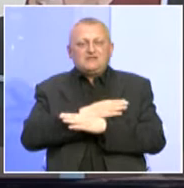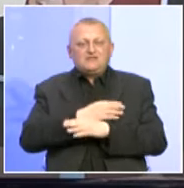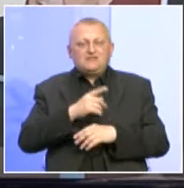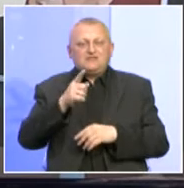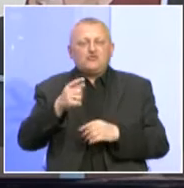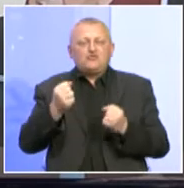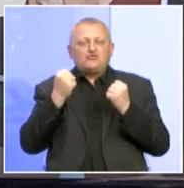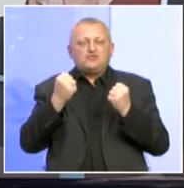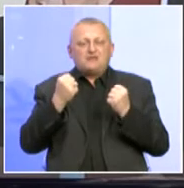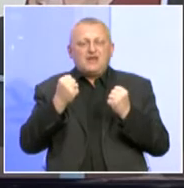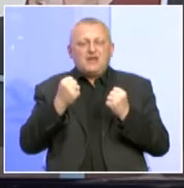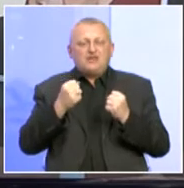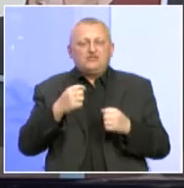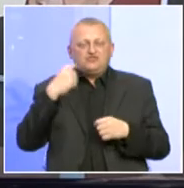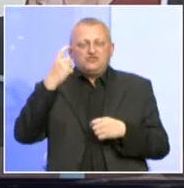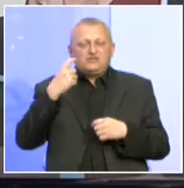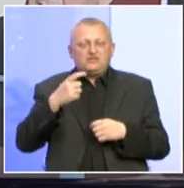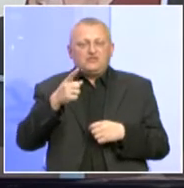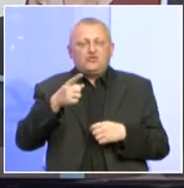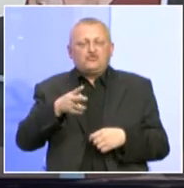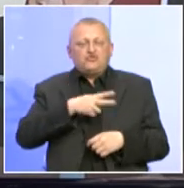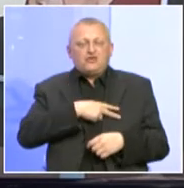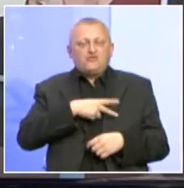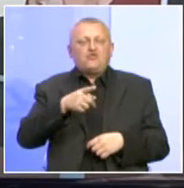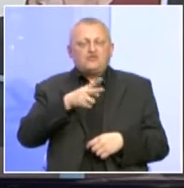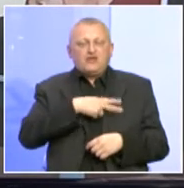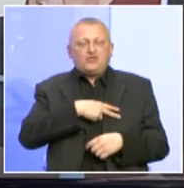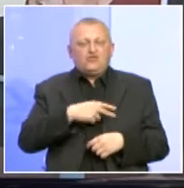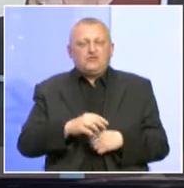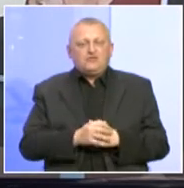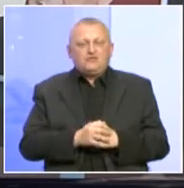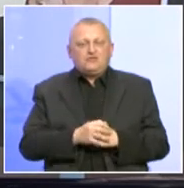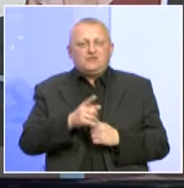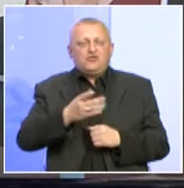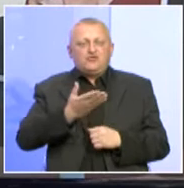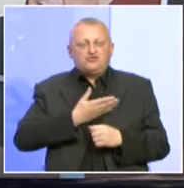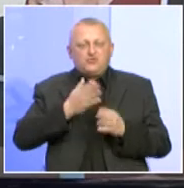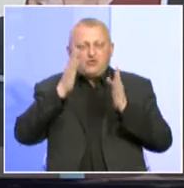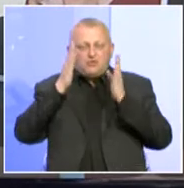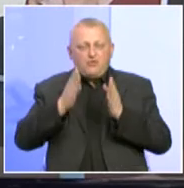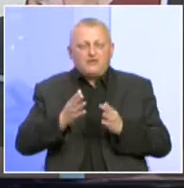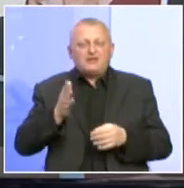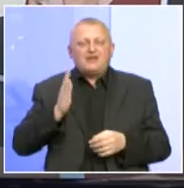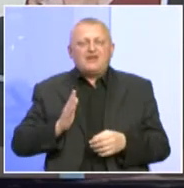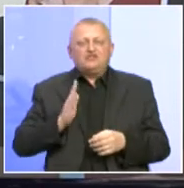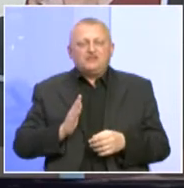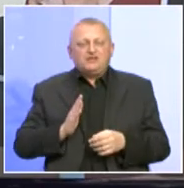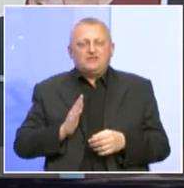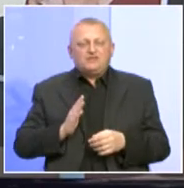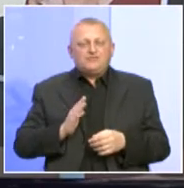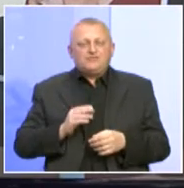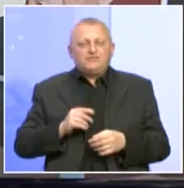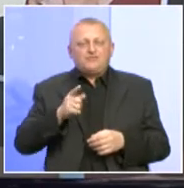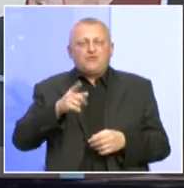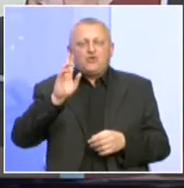su najjači u ovoj državi, da. I oni su najodgovorniji. Najodgovorniji, tačno. Oni su dobili povjerenje građana i